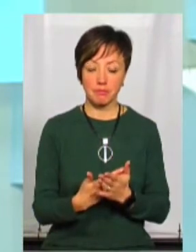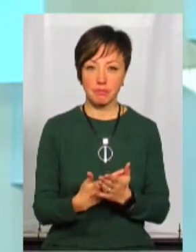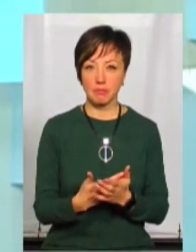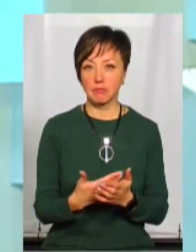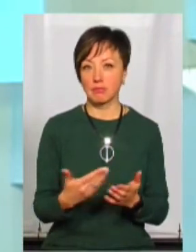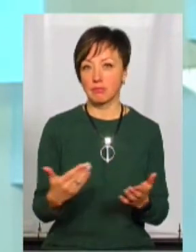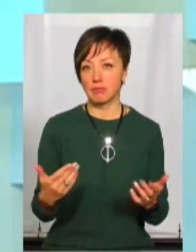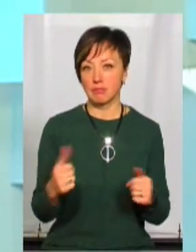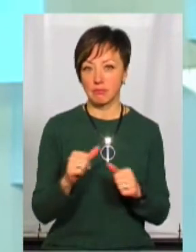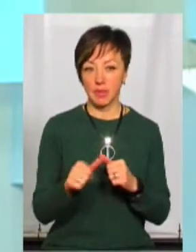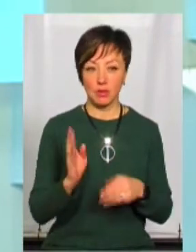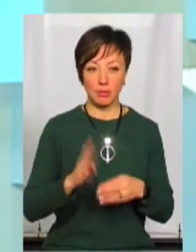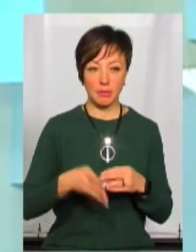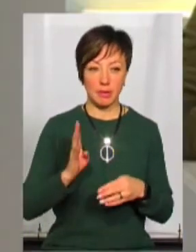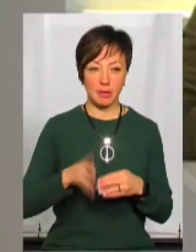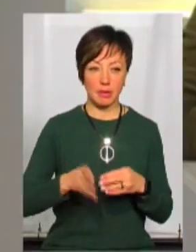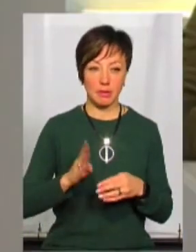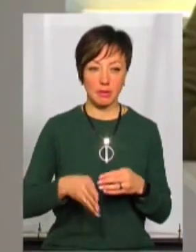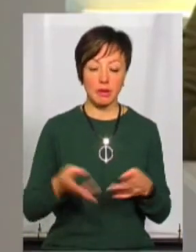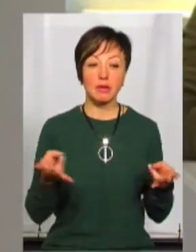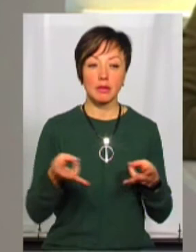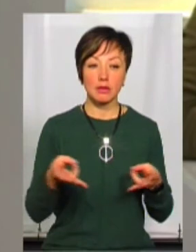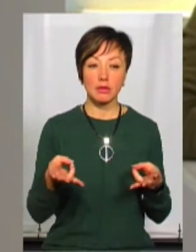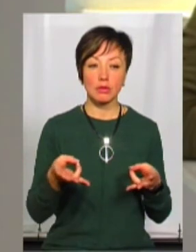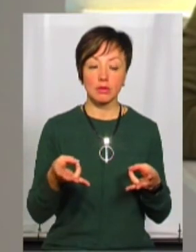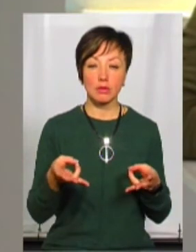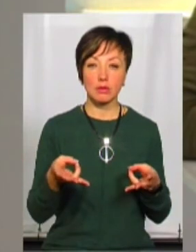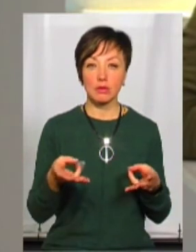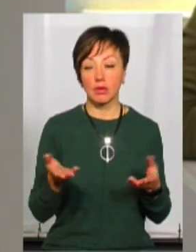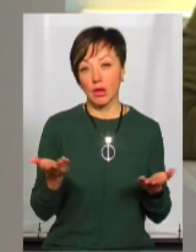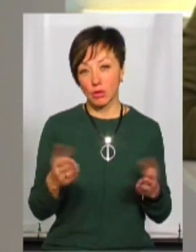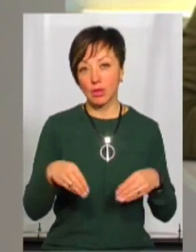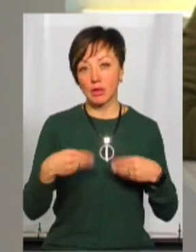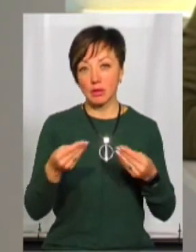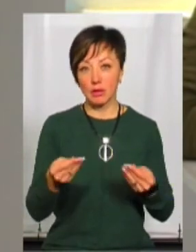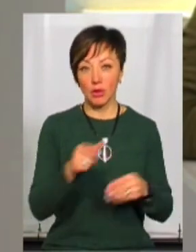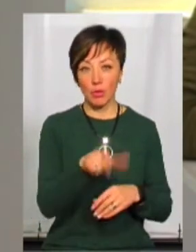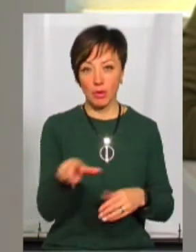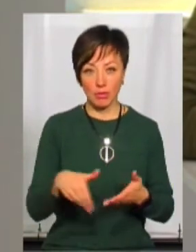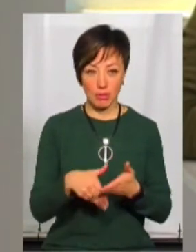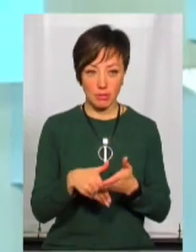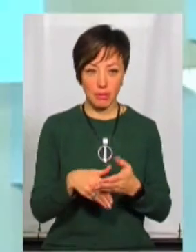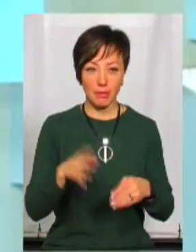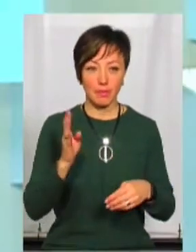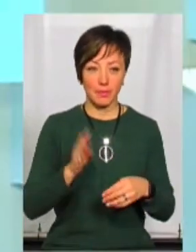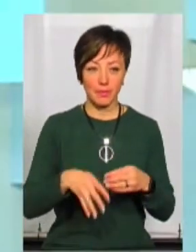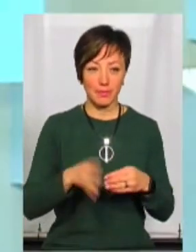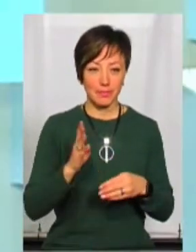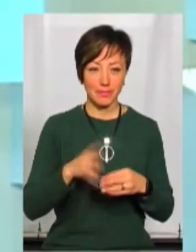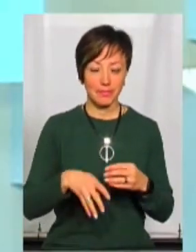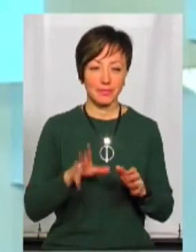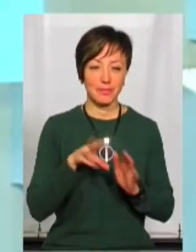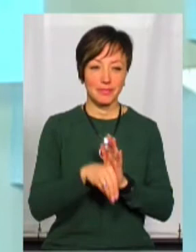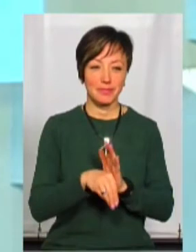бензопила. А на що? А якщо буде необхідність надати громадянам допомогу? Бензопилові? Так, в тому